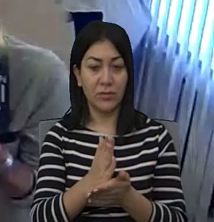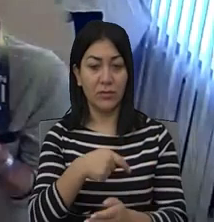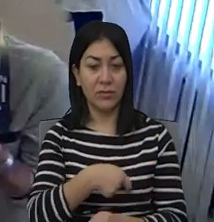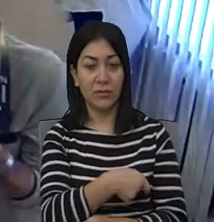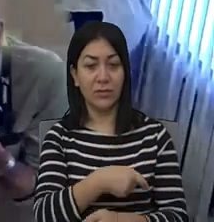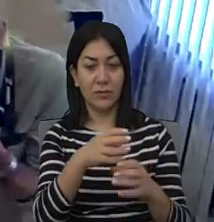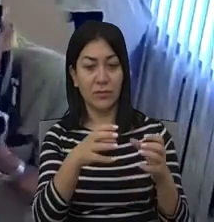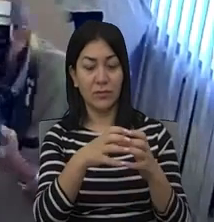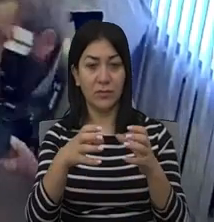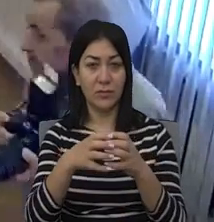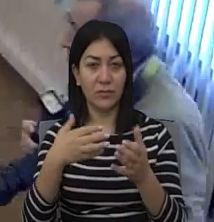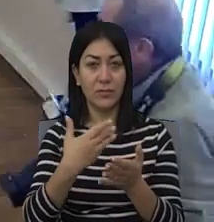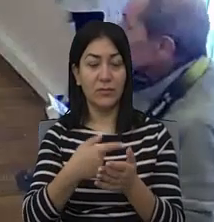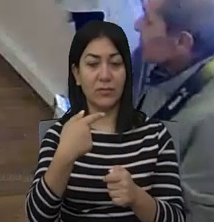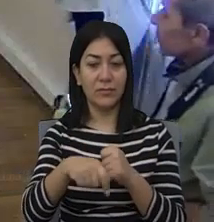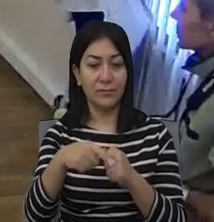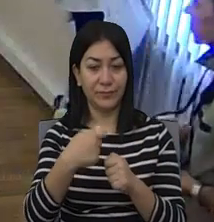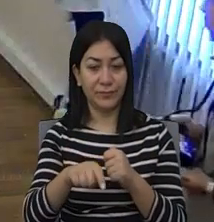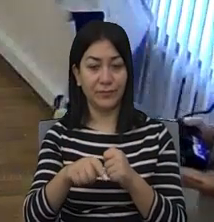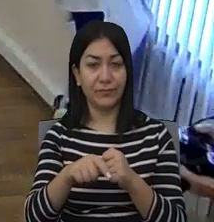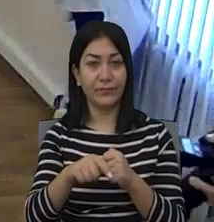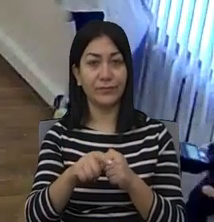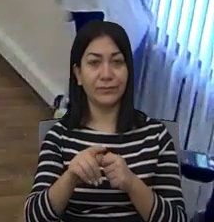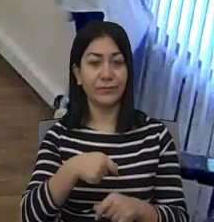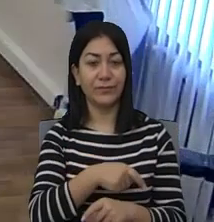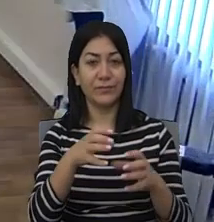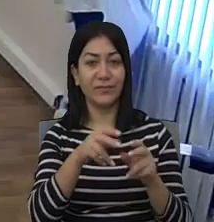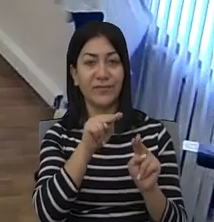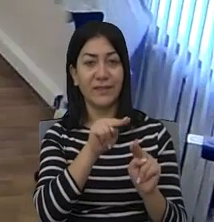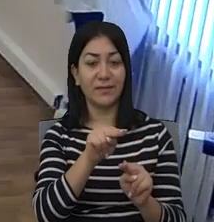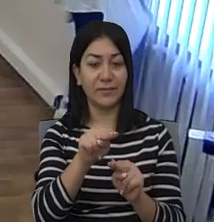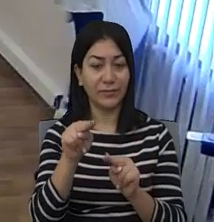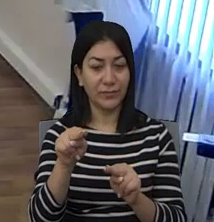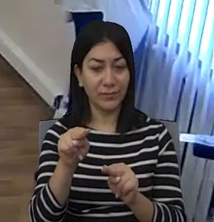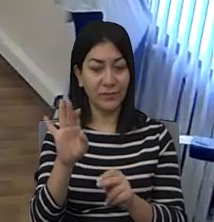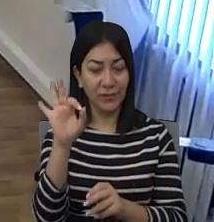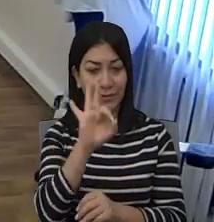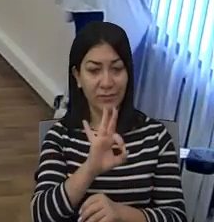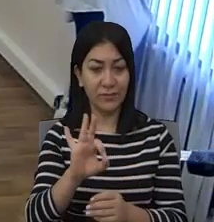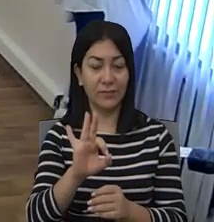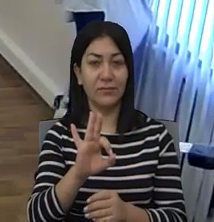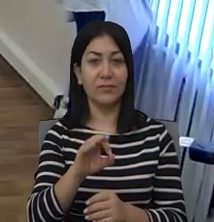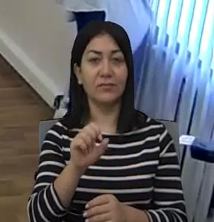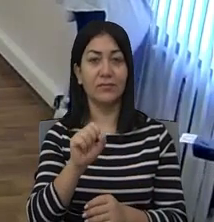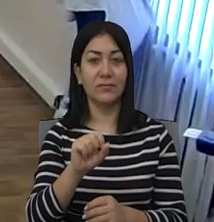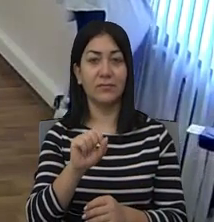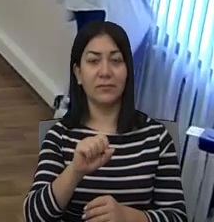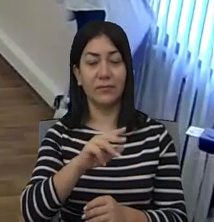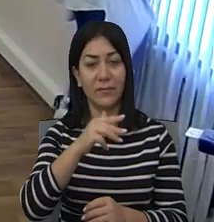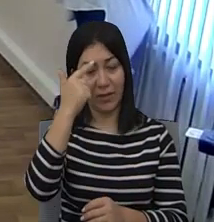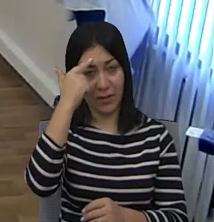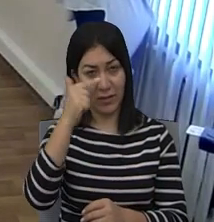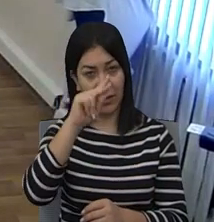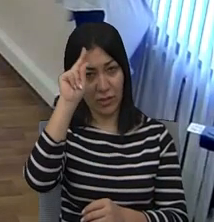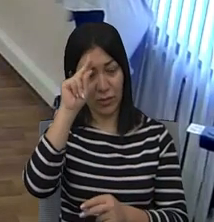կուսակցությունների ֆինանսավորման նկատմամբ վերահսկողության բարձրացմանը, քաղաքացիական կրթությանը